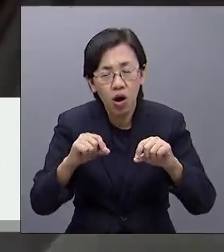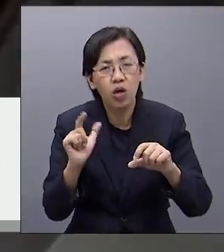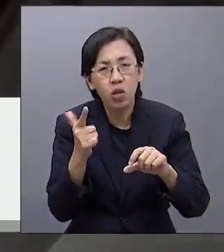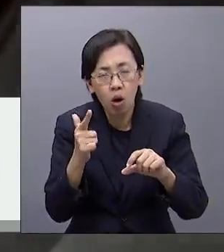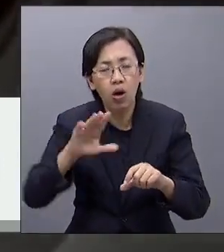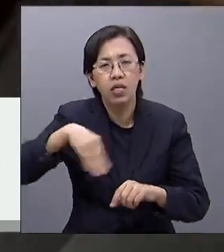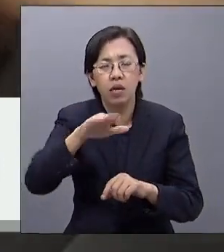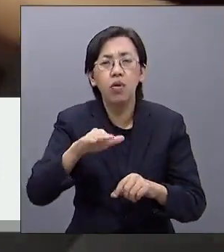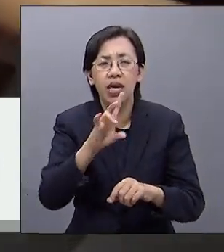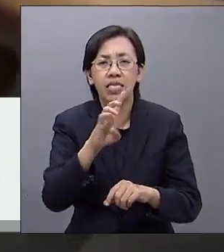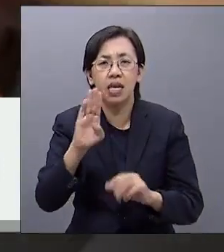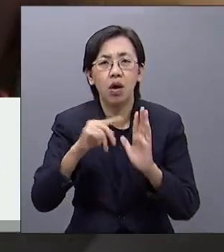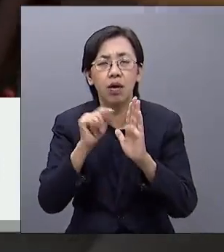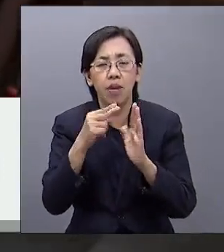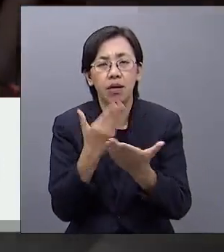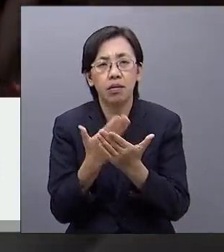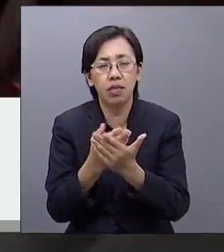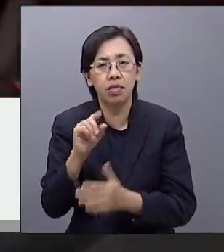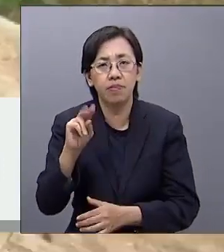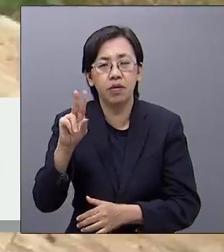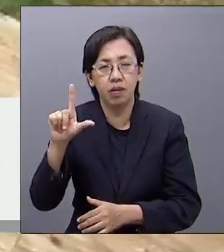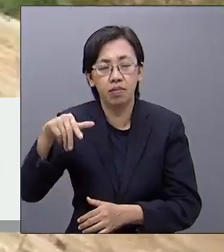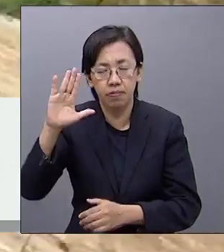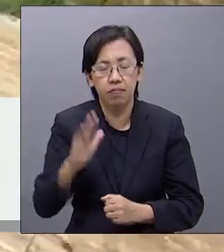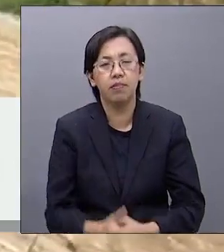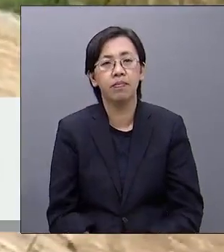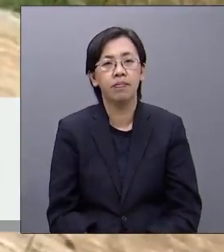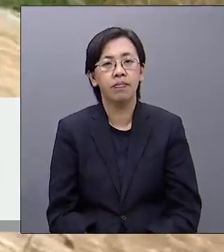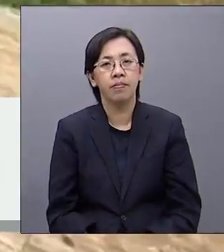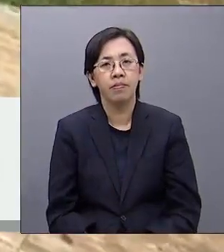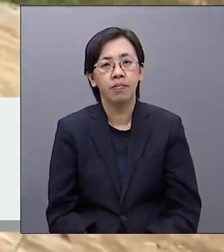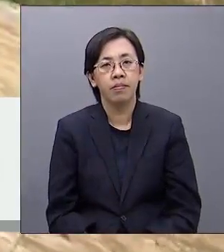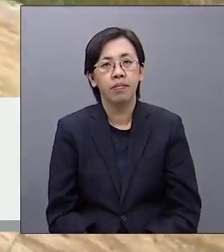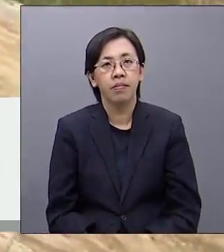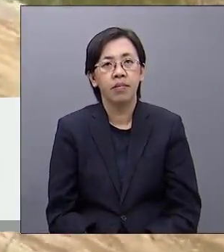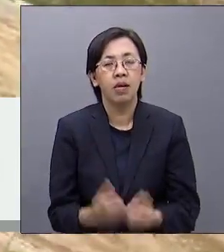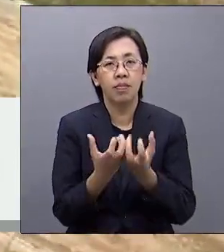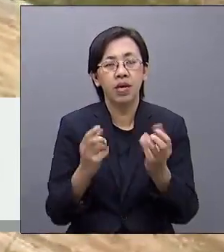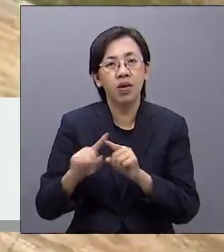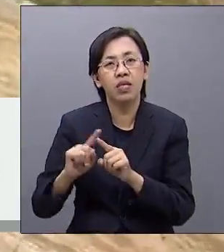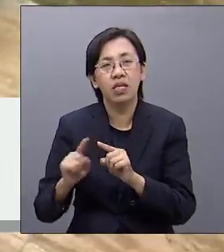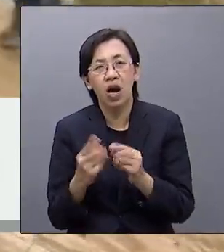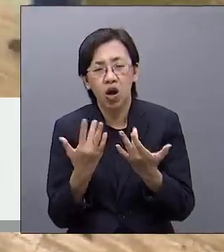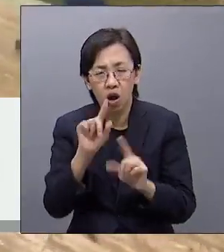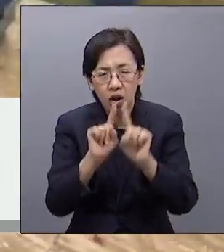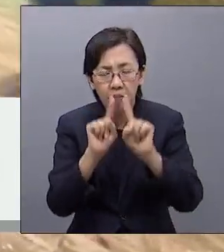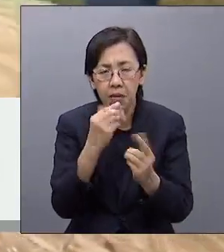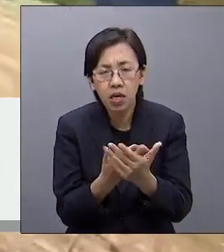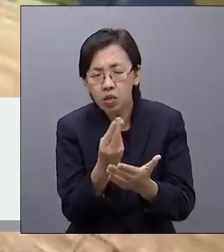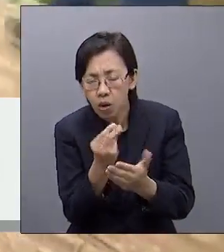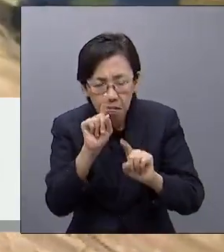700บาทรวมมูลค่ากว่า 22ล้านบาทค่ะนอกจากนี้ยังมีทรัพย์สินอื่นๆที่อยู่ระหว่างการประเมินมูลค่า